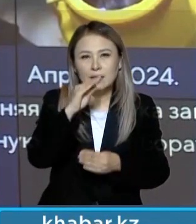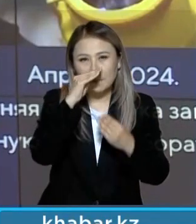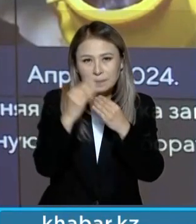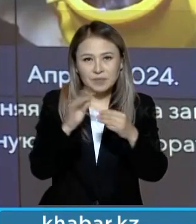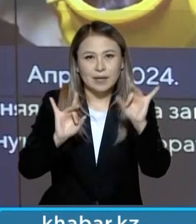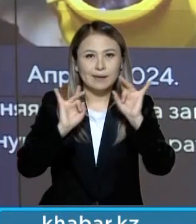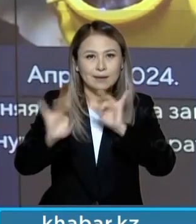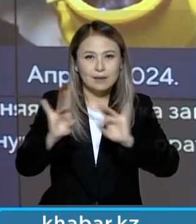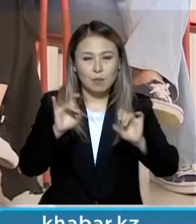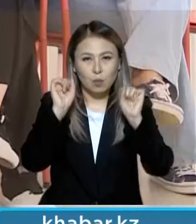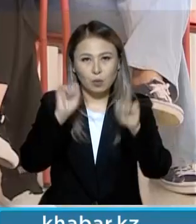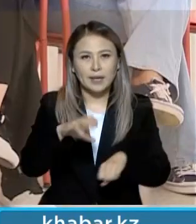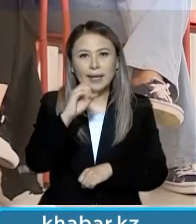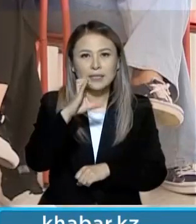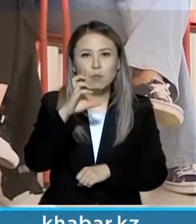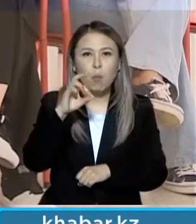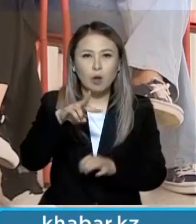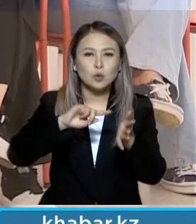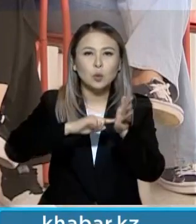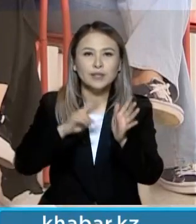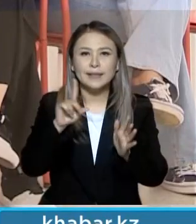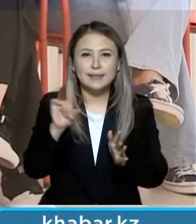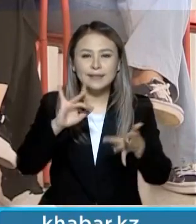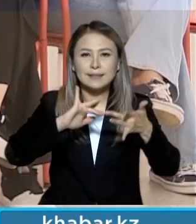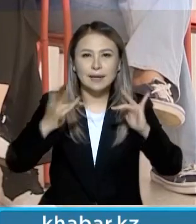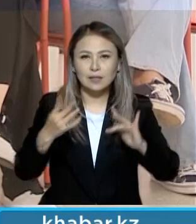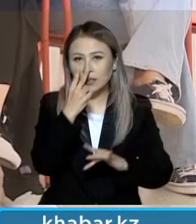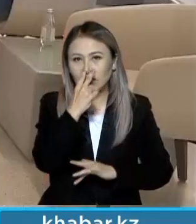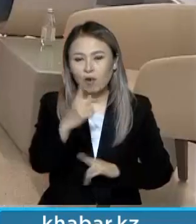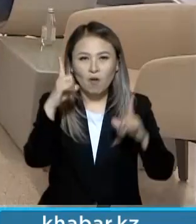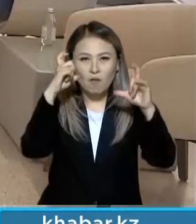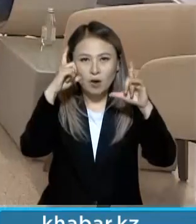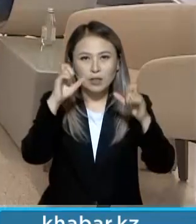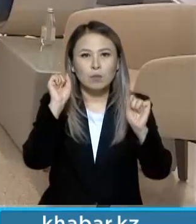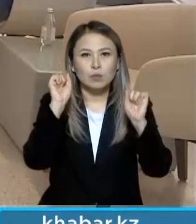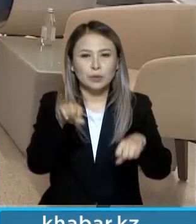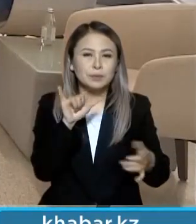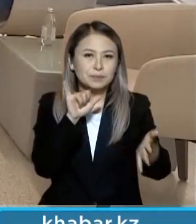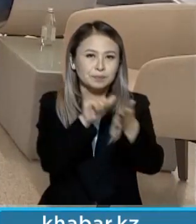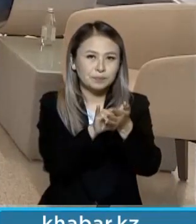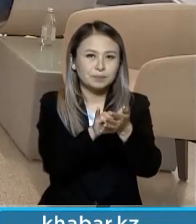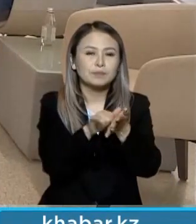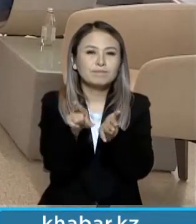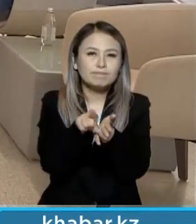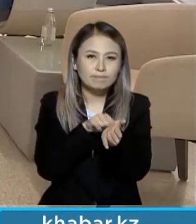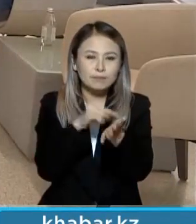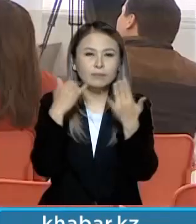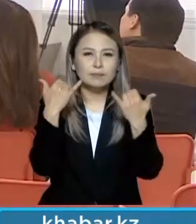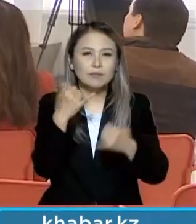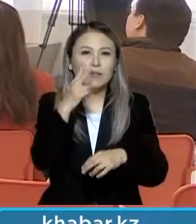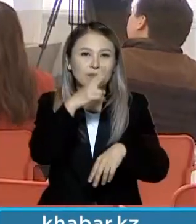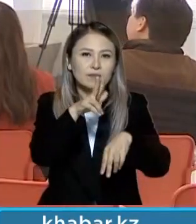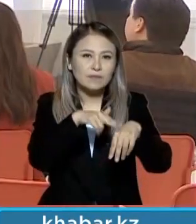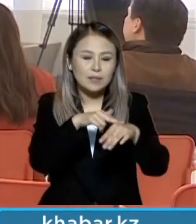куә болсаңыз, espol.kz сайтына кіріп, картаға фотосуретті оңай жүктей аласыз. Тәртіп сақшылары